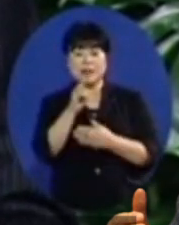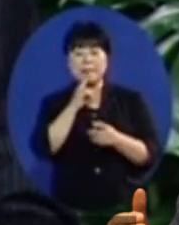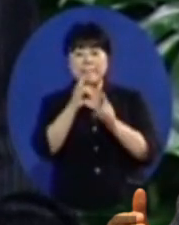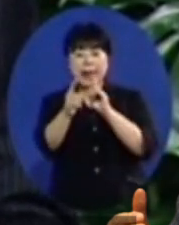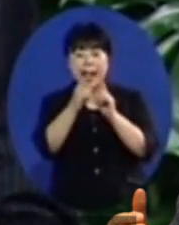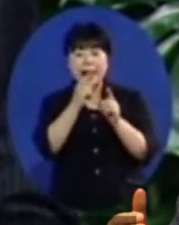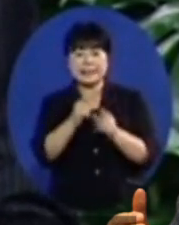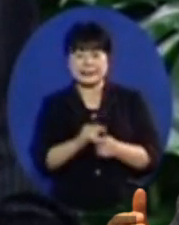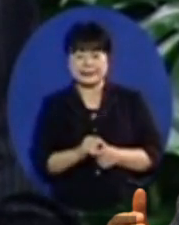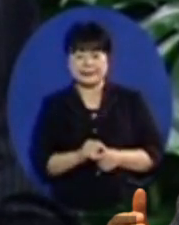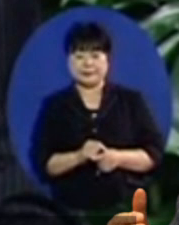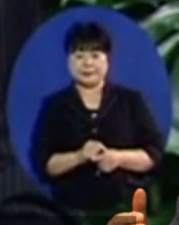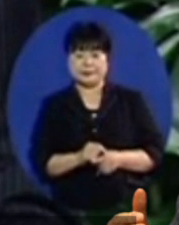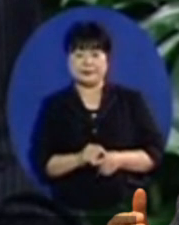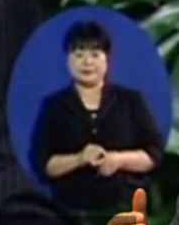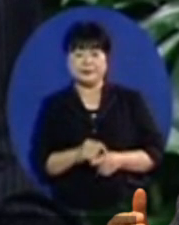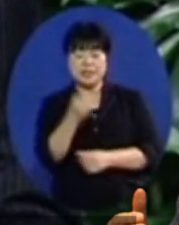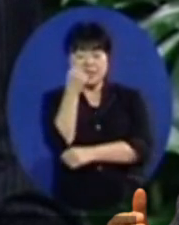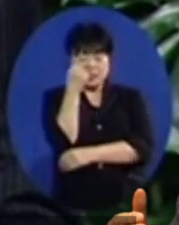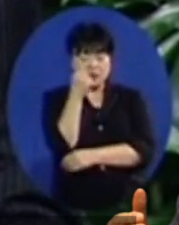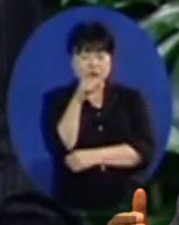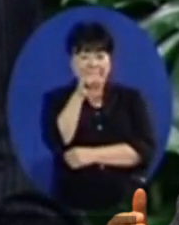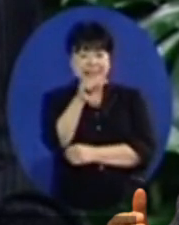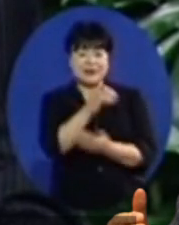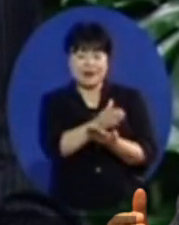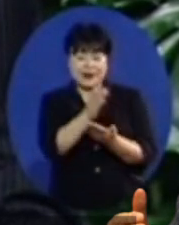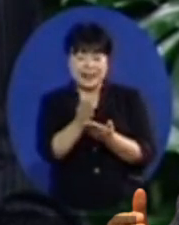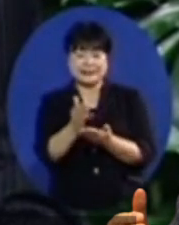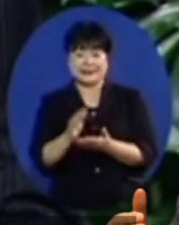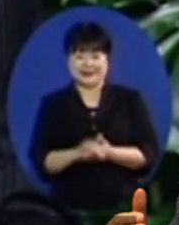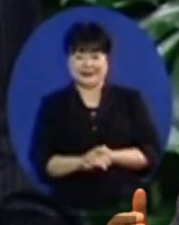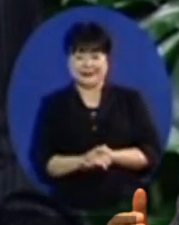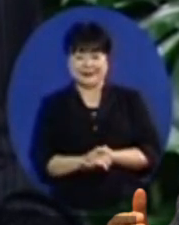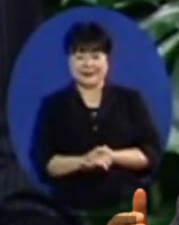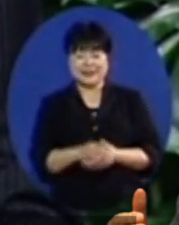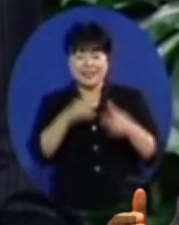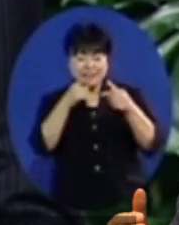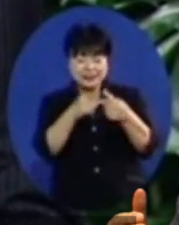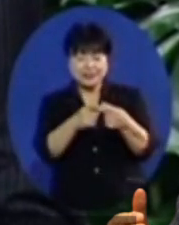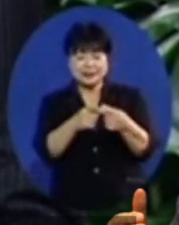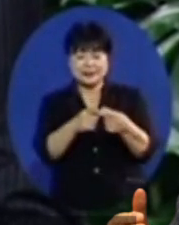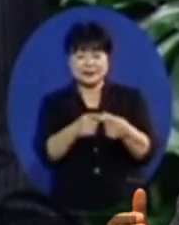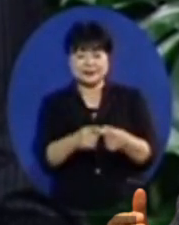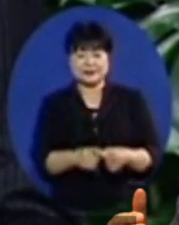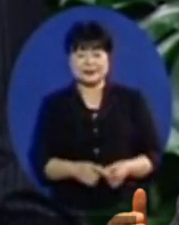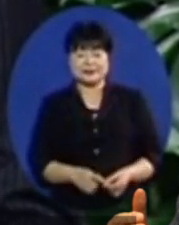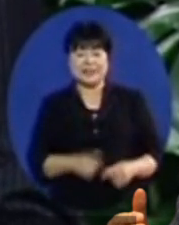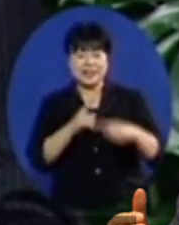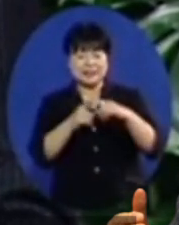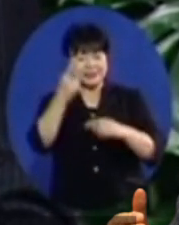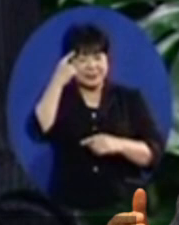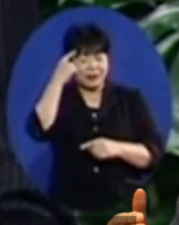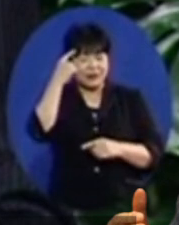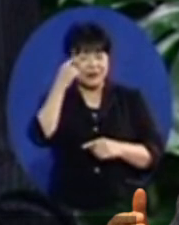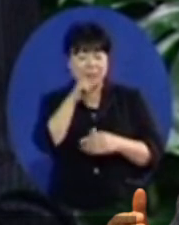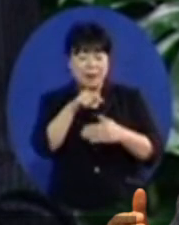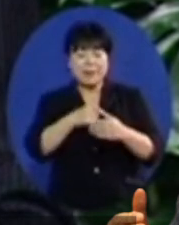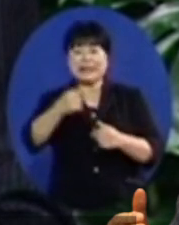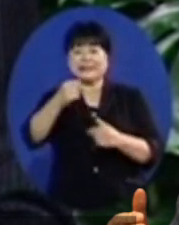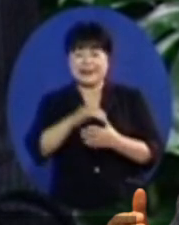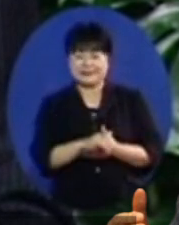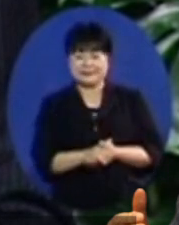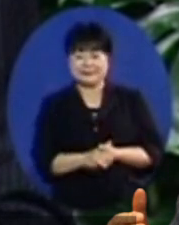말씀을 근거로 다섯 가지 삶의 지침을 세웠는데, 첫째, 긍정적인 마음을 가져야 된다고